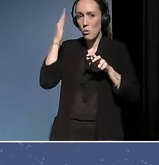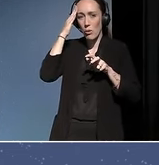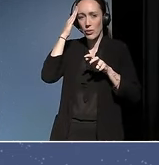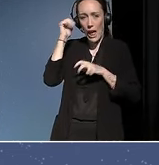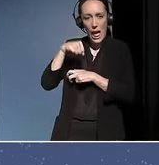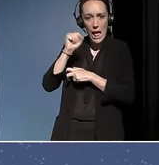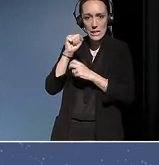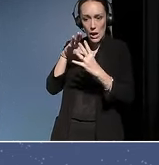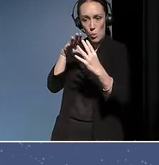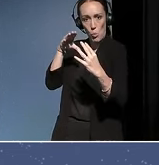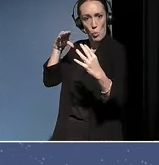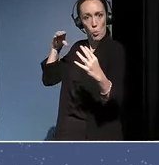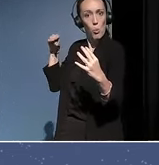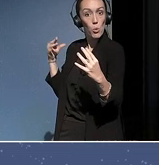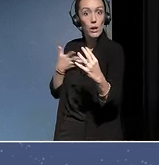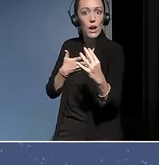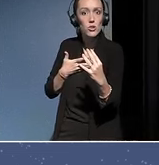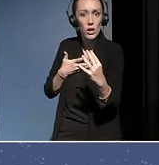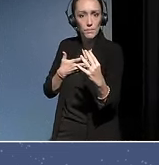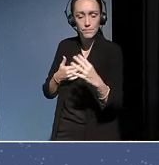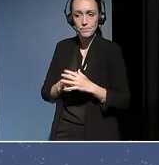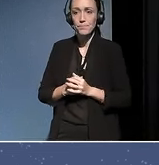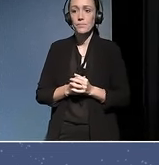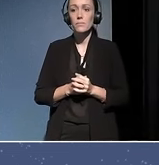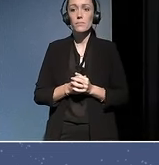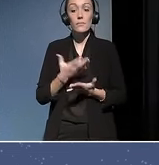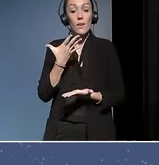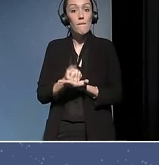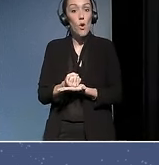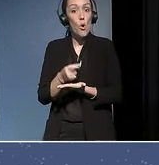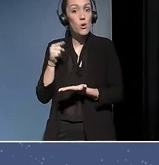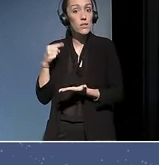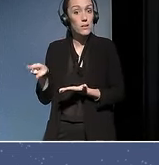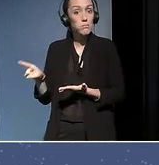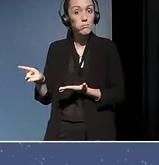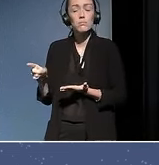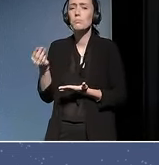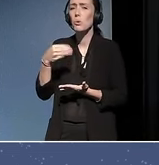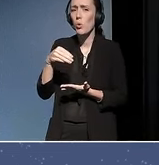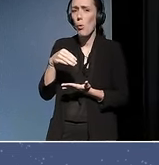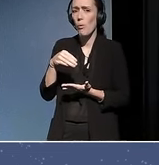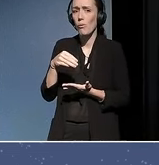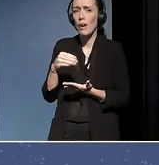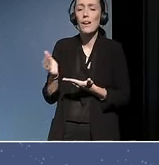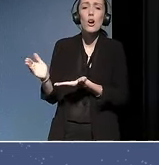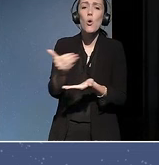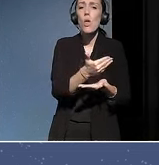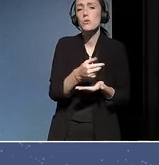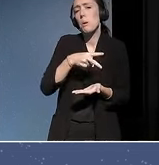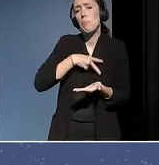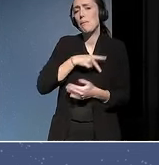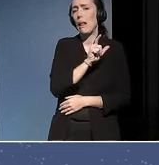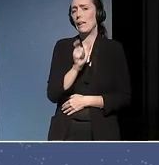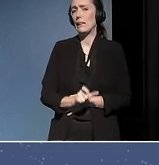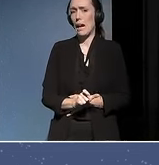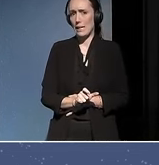molto allungato questo fossile si trovava in una collezione privata italiana ed